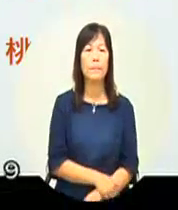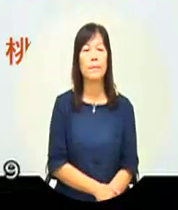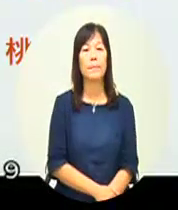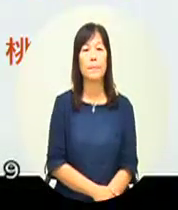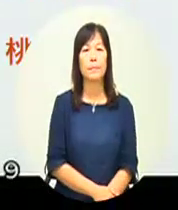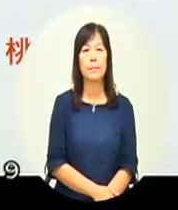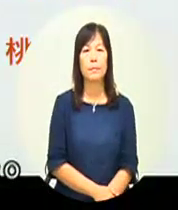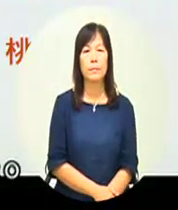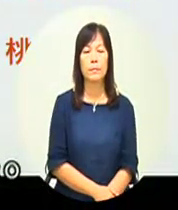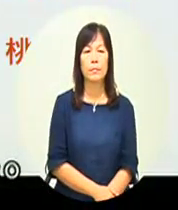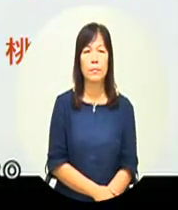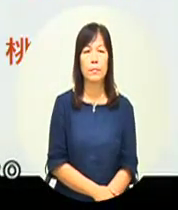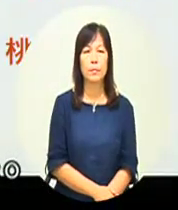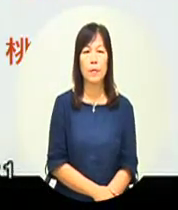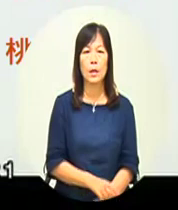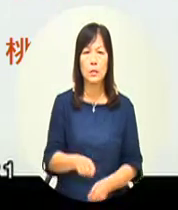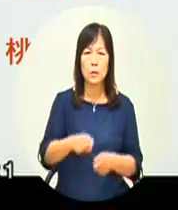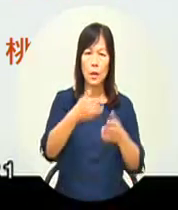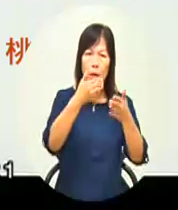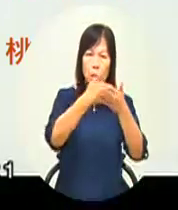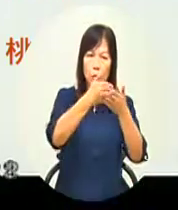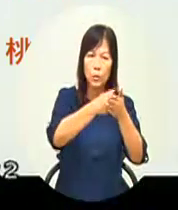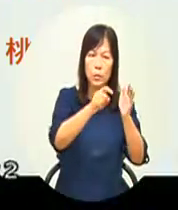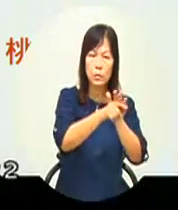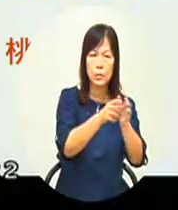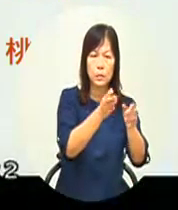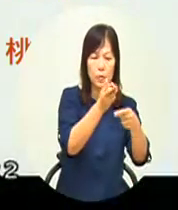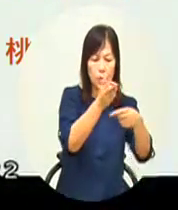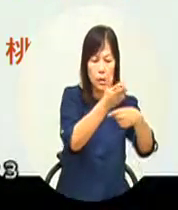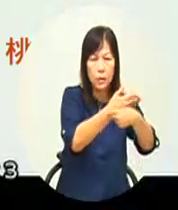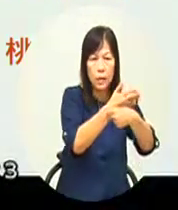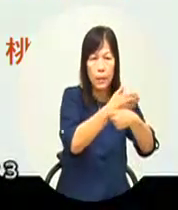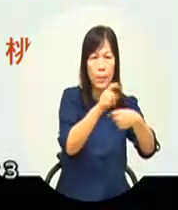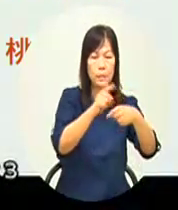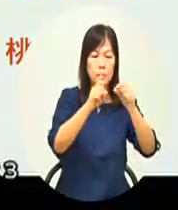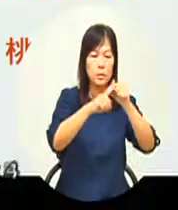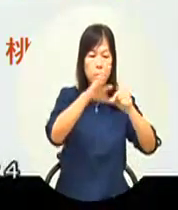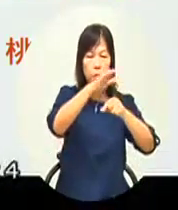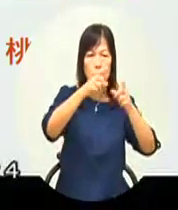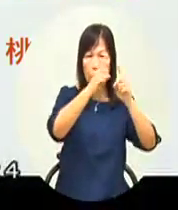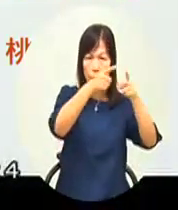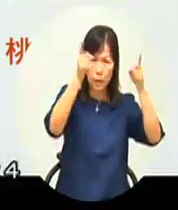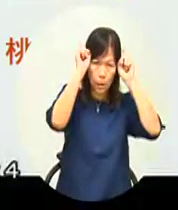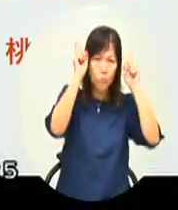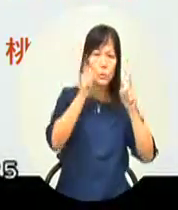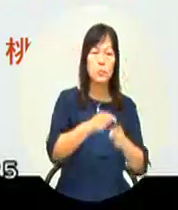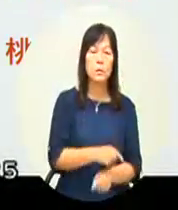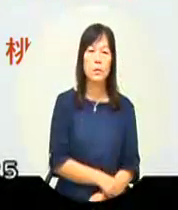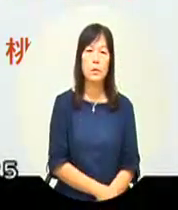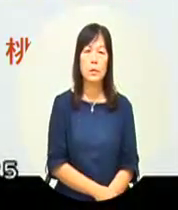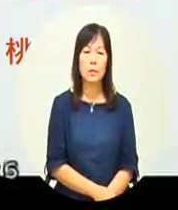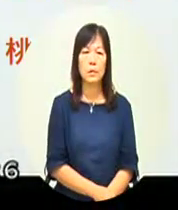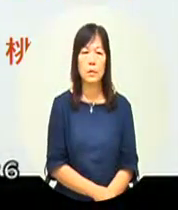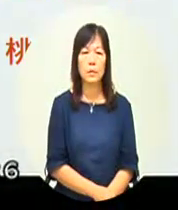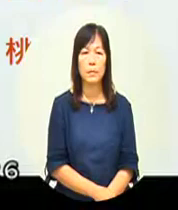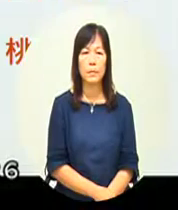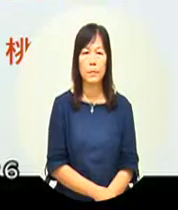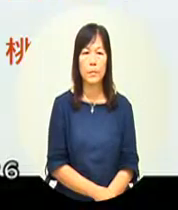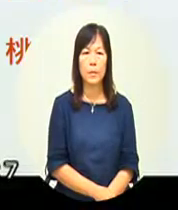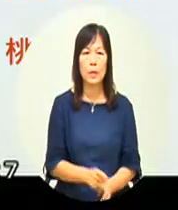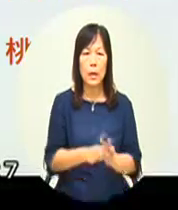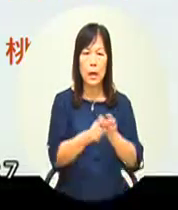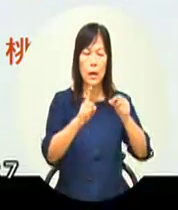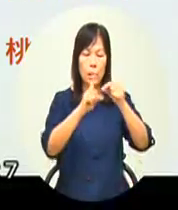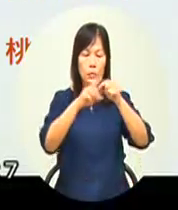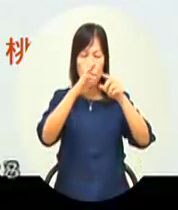哈。那这张图的南边哈是中山大学，那中山大学进到我们